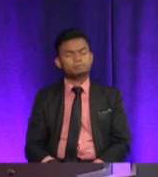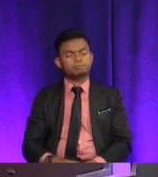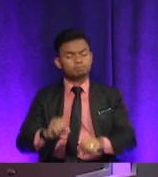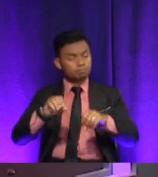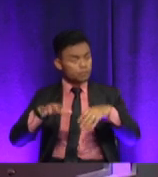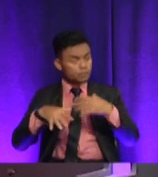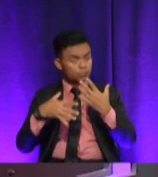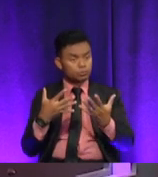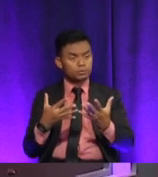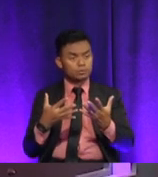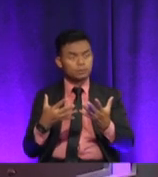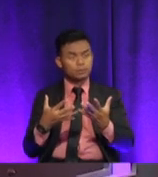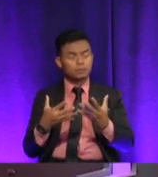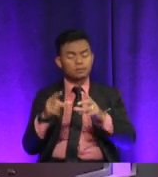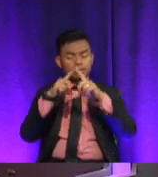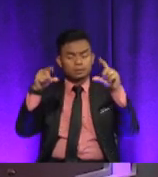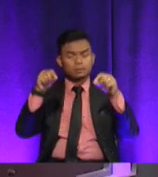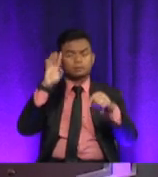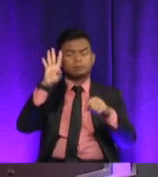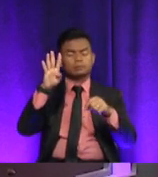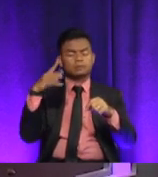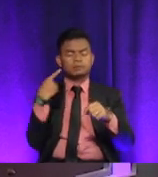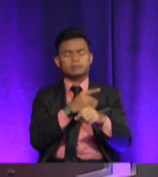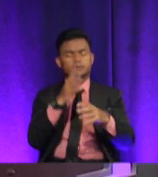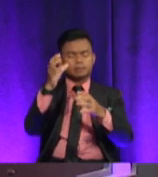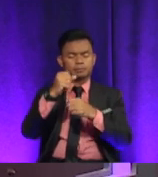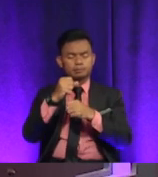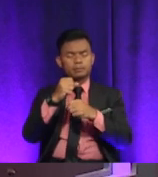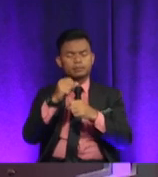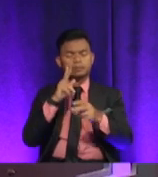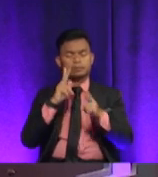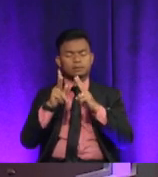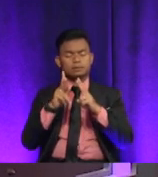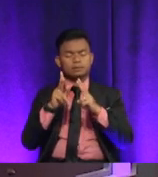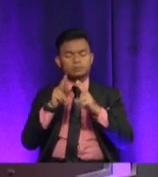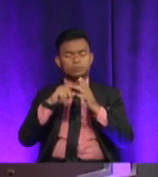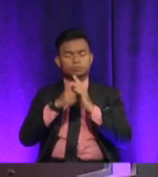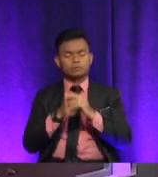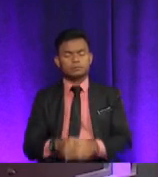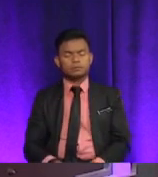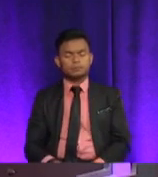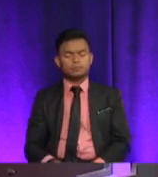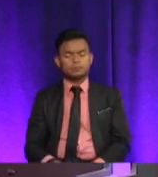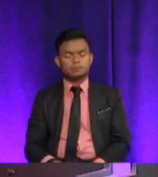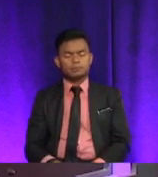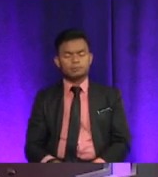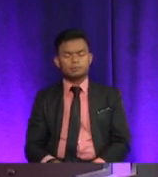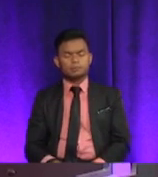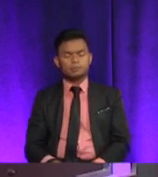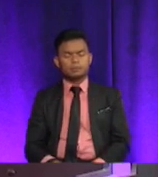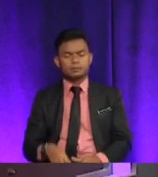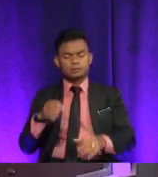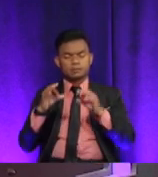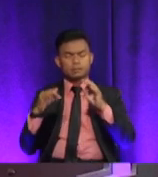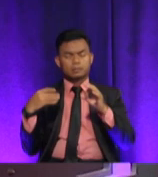ke-4 juga kita kupas kita ambil kata kunci dia Pergilah berjalan berjalan Oke kalau kata kunci pada rangkap